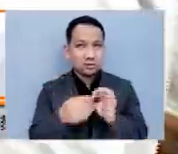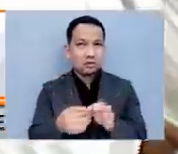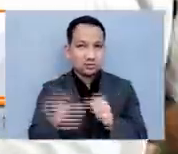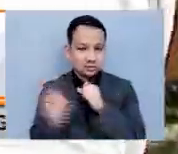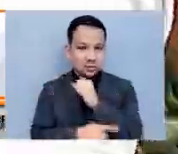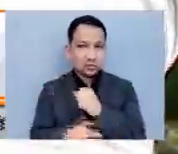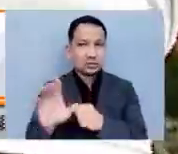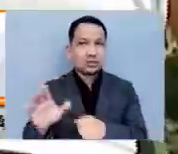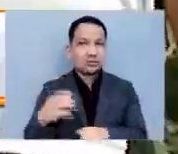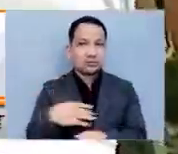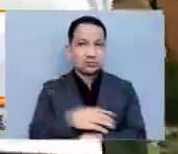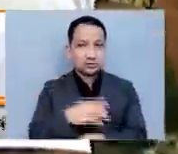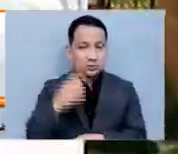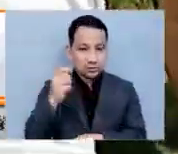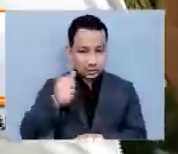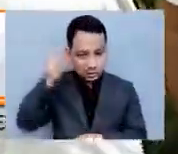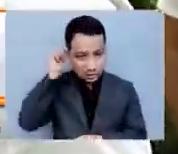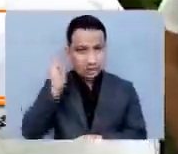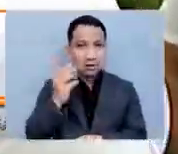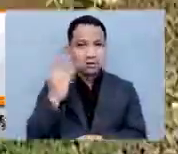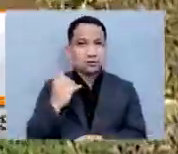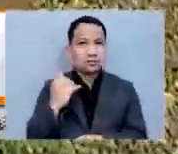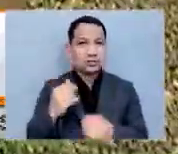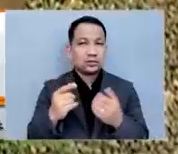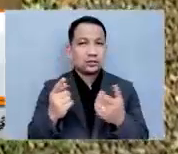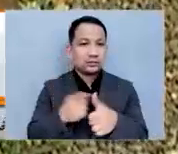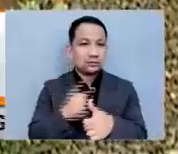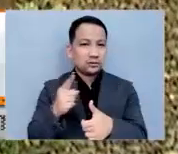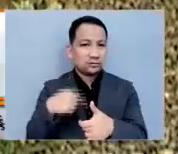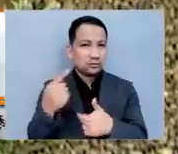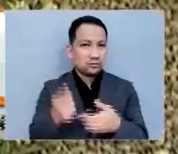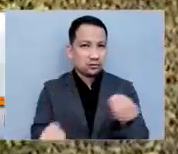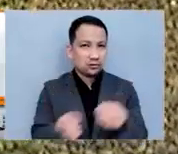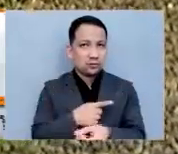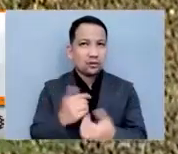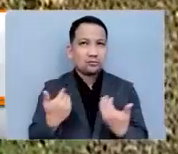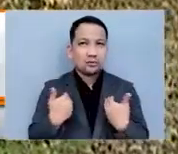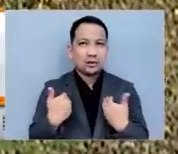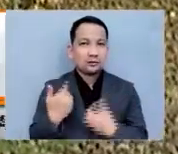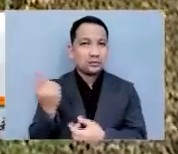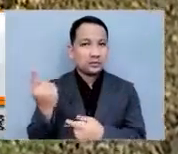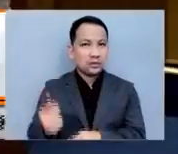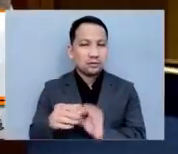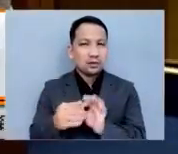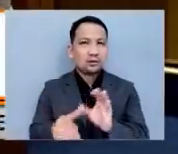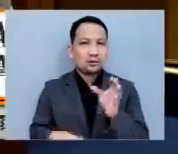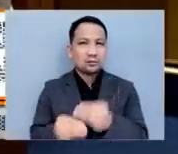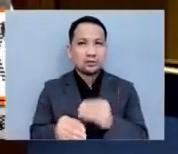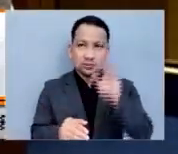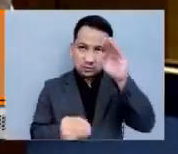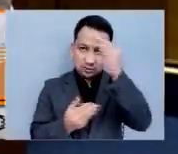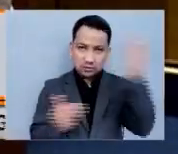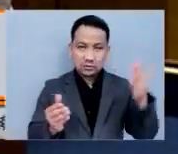kay Teves at isa sa mga parusa ang pagpapatalsik sa kanya sa Kamara. Pero habang hindi pa nangyayari yan,